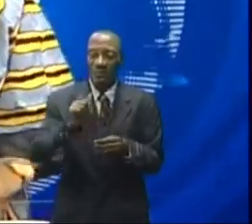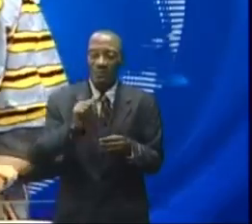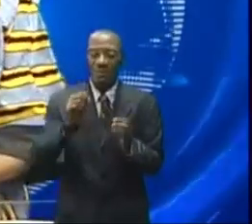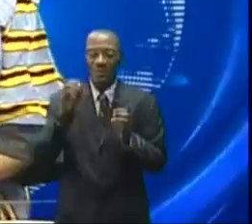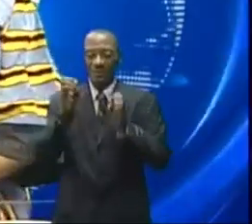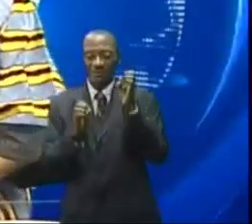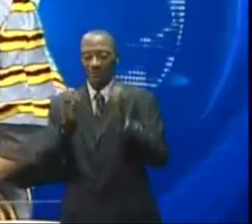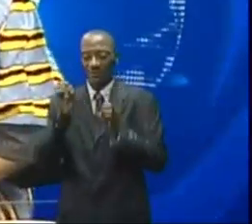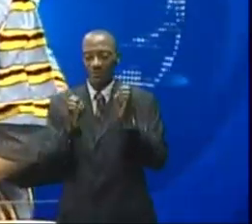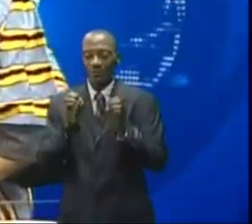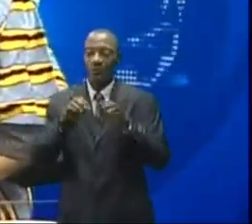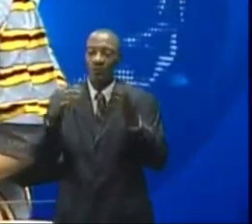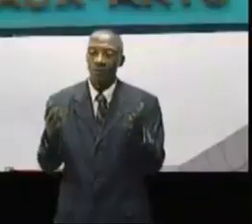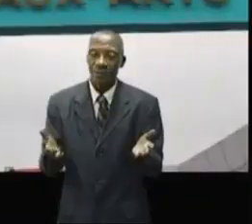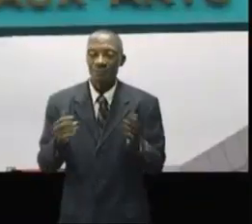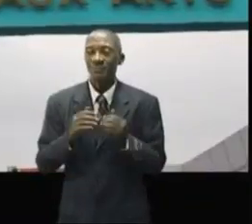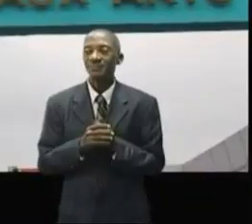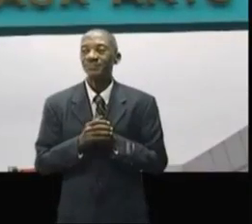Cédric Kenina.